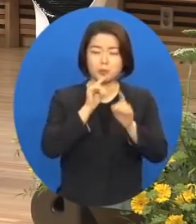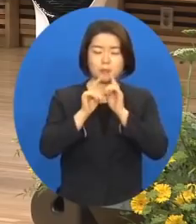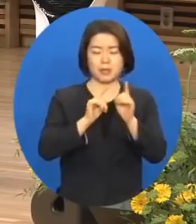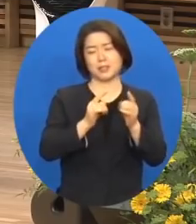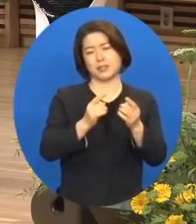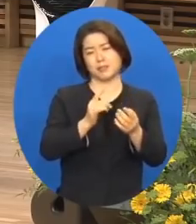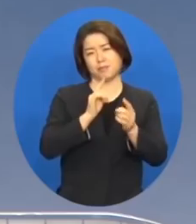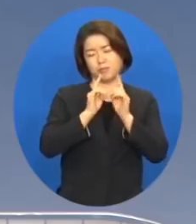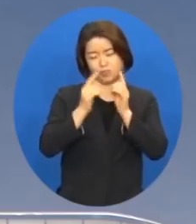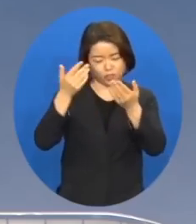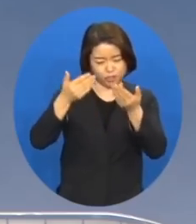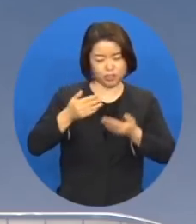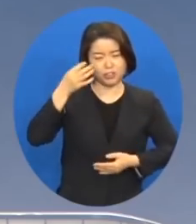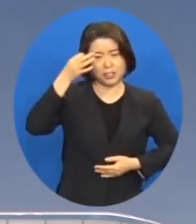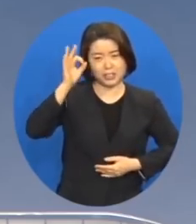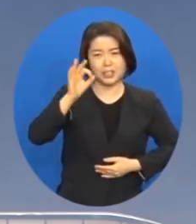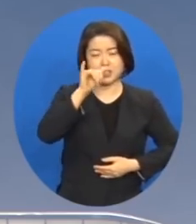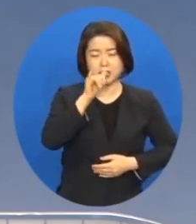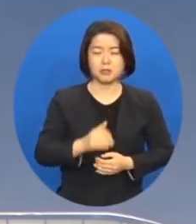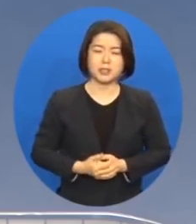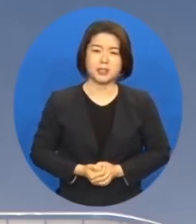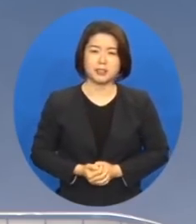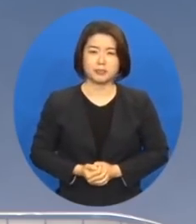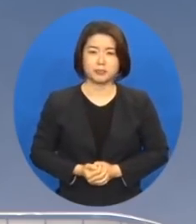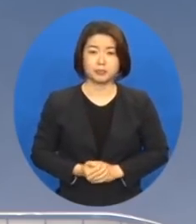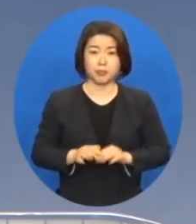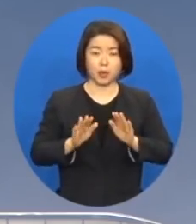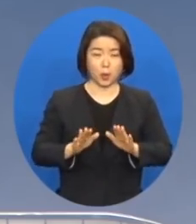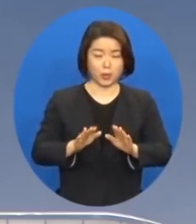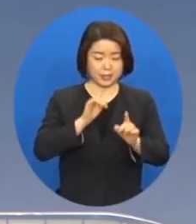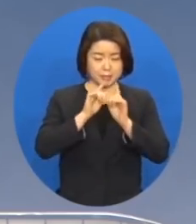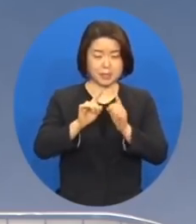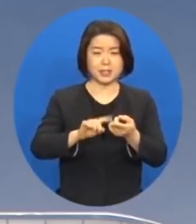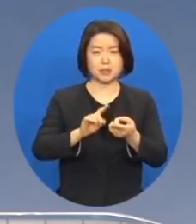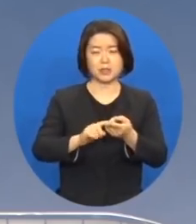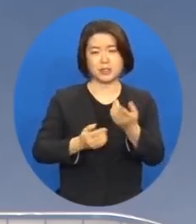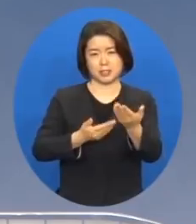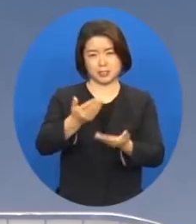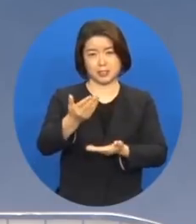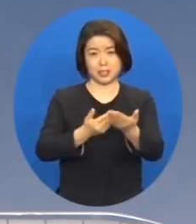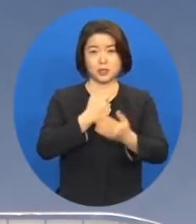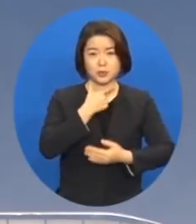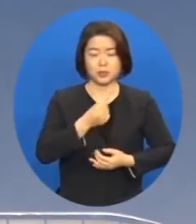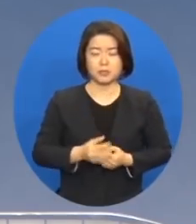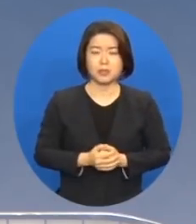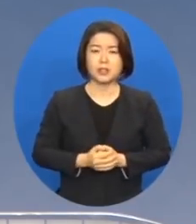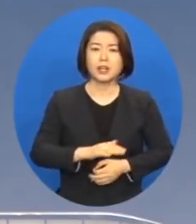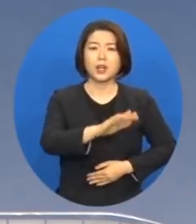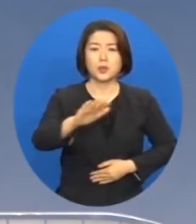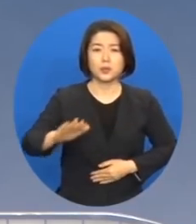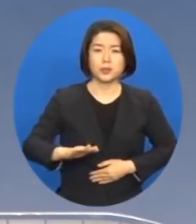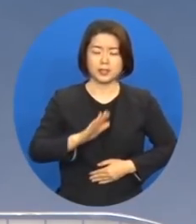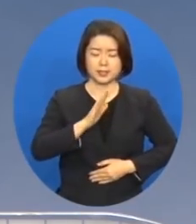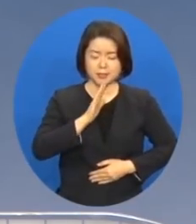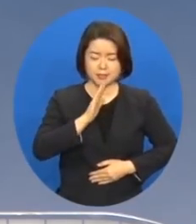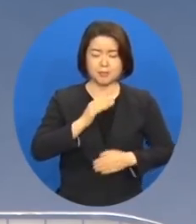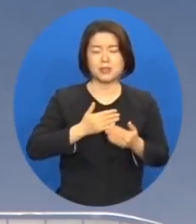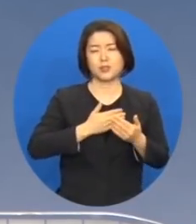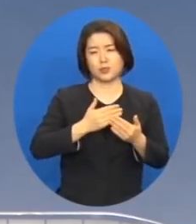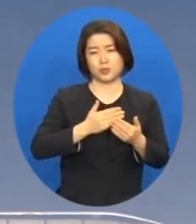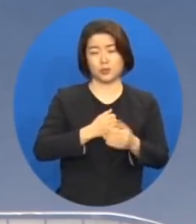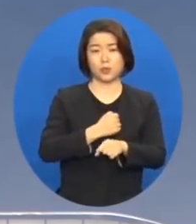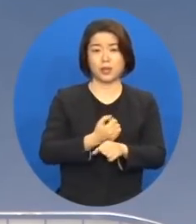것을 깨닫습니다. 오늘 그 말씀을 여러분들과 좀 나누려고 합니다. 우리가 정말 두려워해야 하는 것.